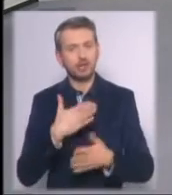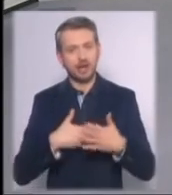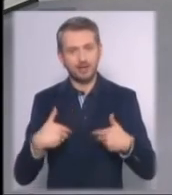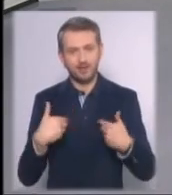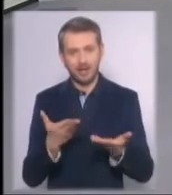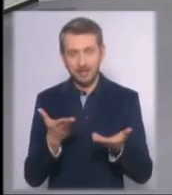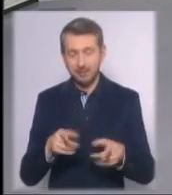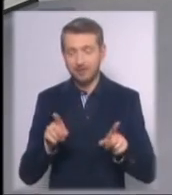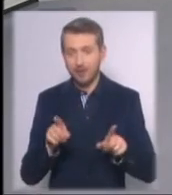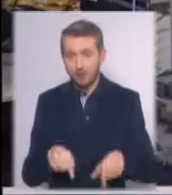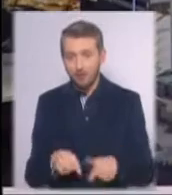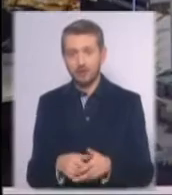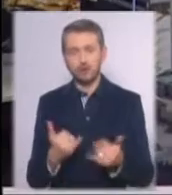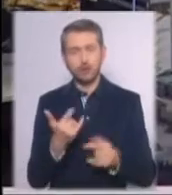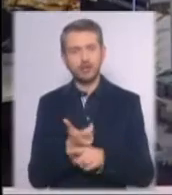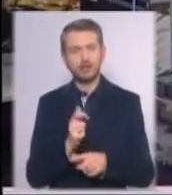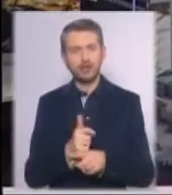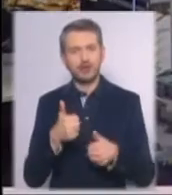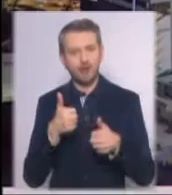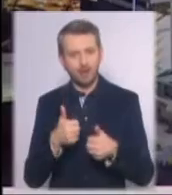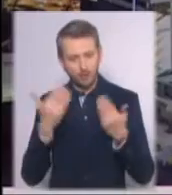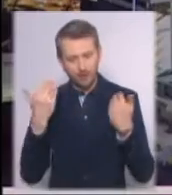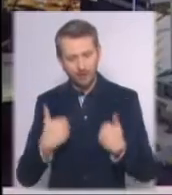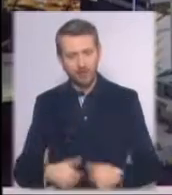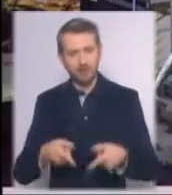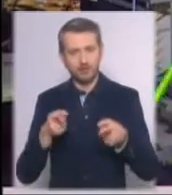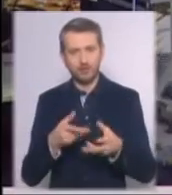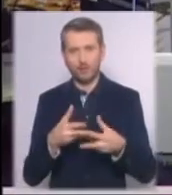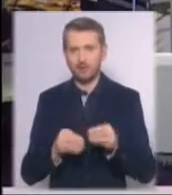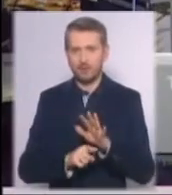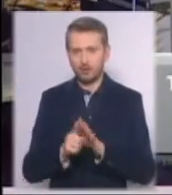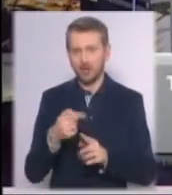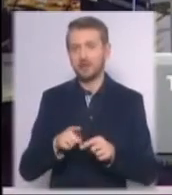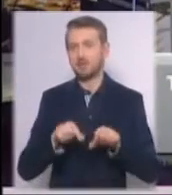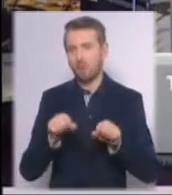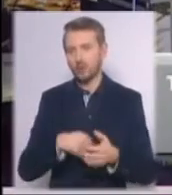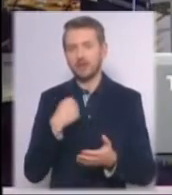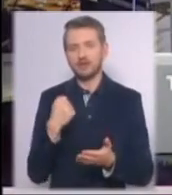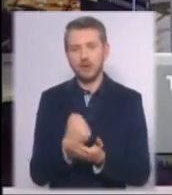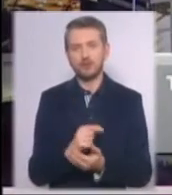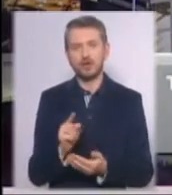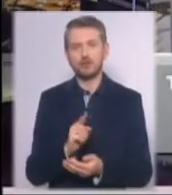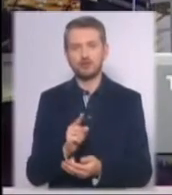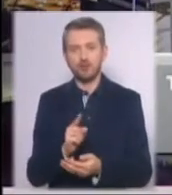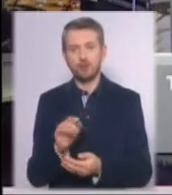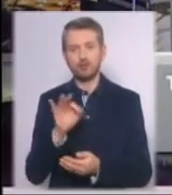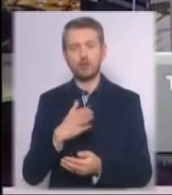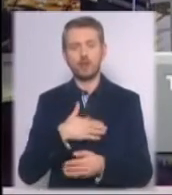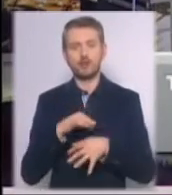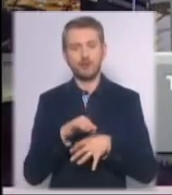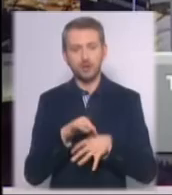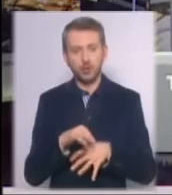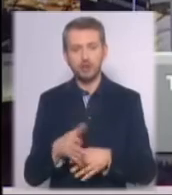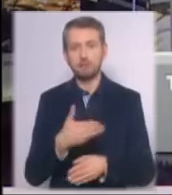таку ж у прямому ефірі. Сьогодні надзвичайно гарно виглядаєш. Дійсно, весна прийшла, і це можна стверджувати щодо наших ведучих. Ми